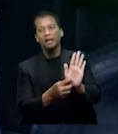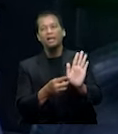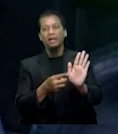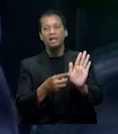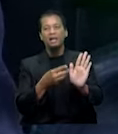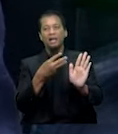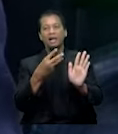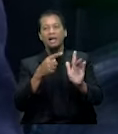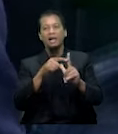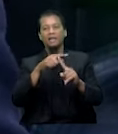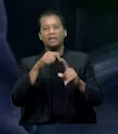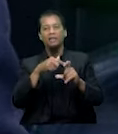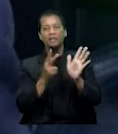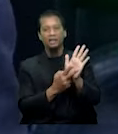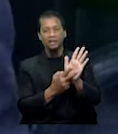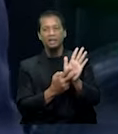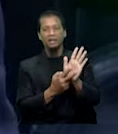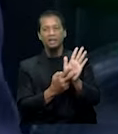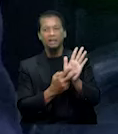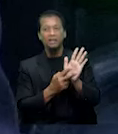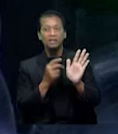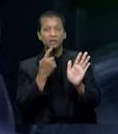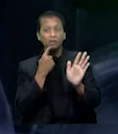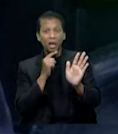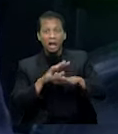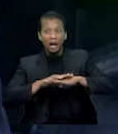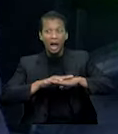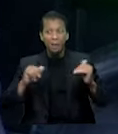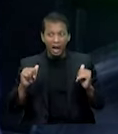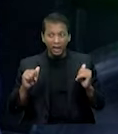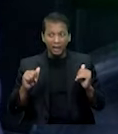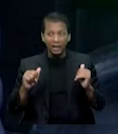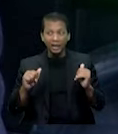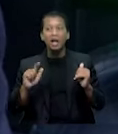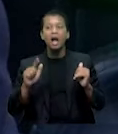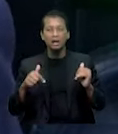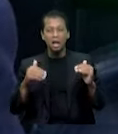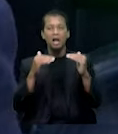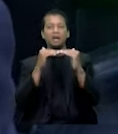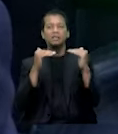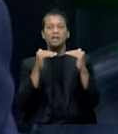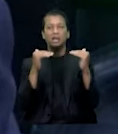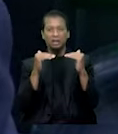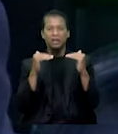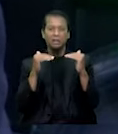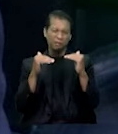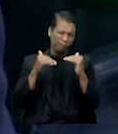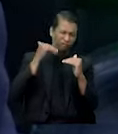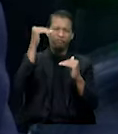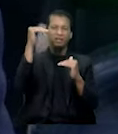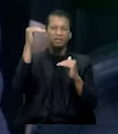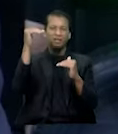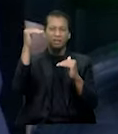lakukan. Selain itu pula dari segi safety-nya, kita Brixton memiliki standar sebenarnya yang bisa kita katakan lebih tinggi atau lebih ketat